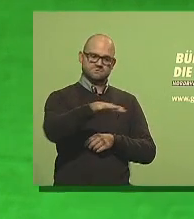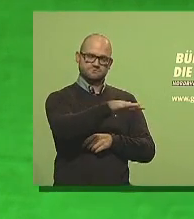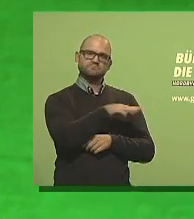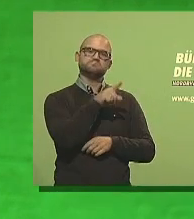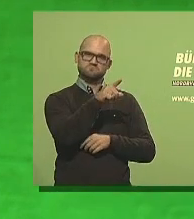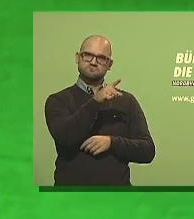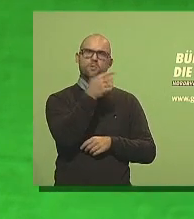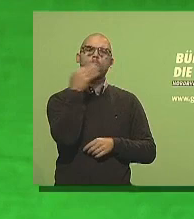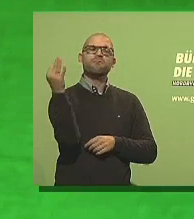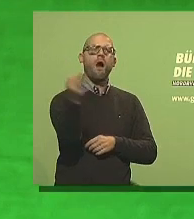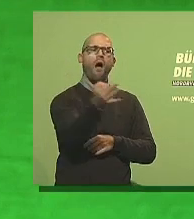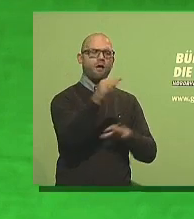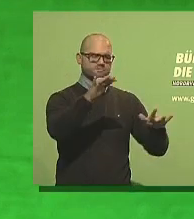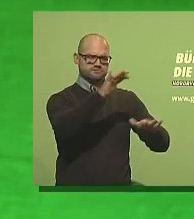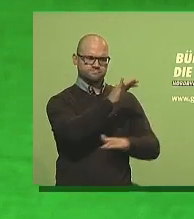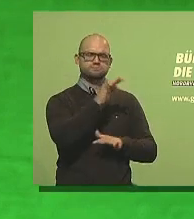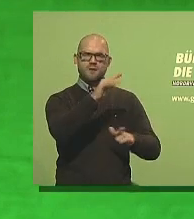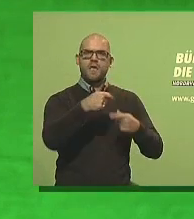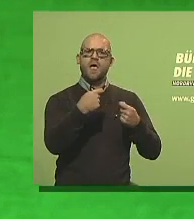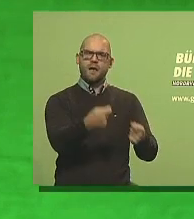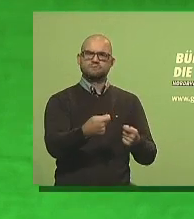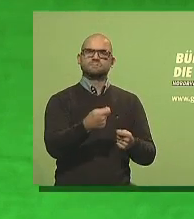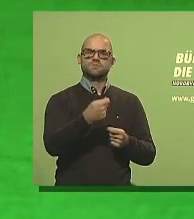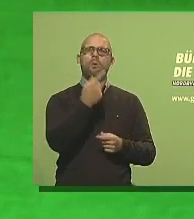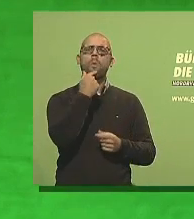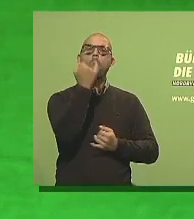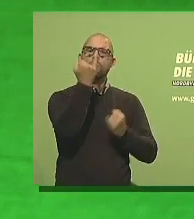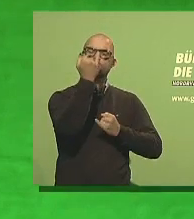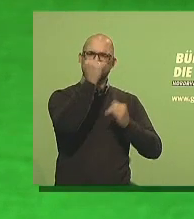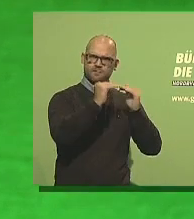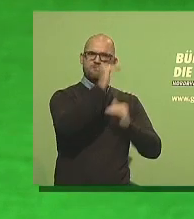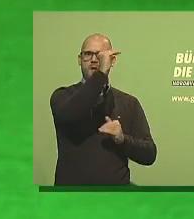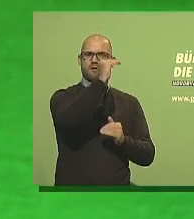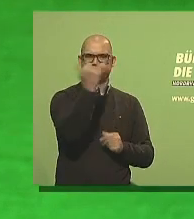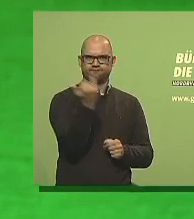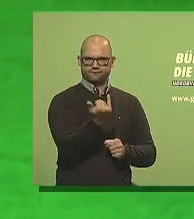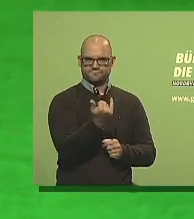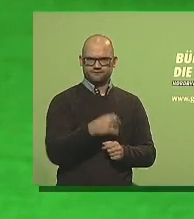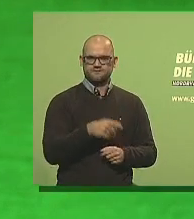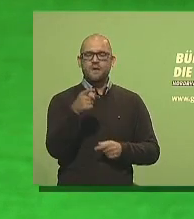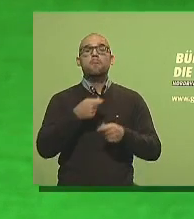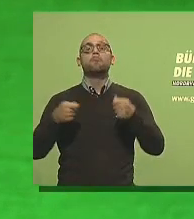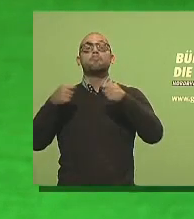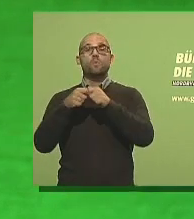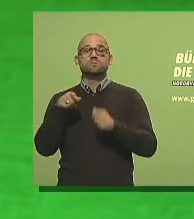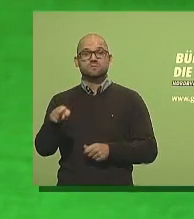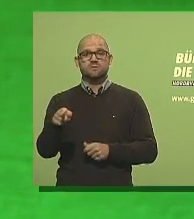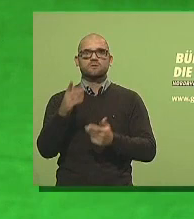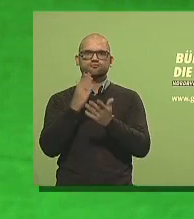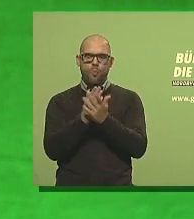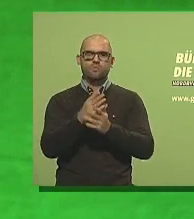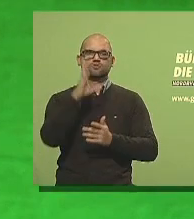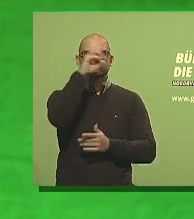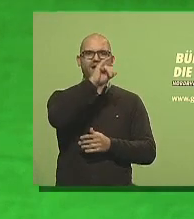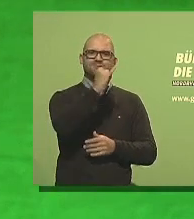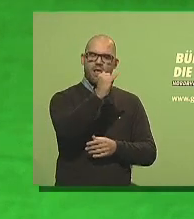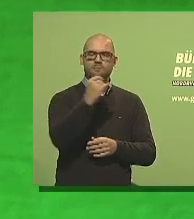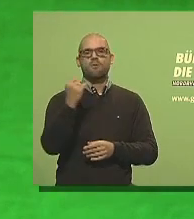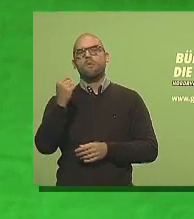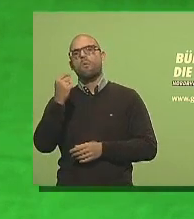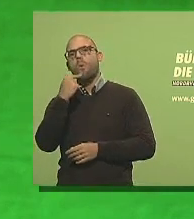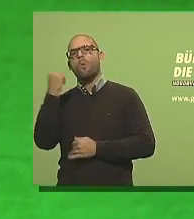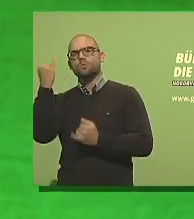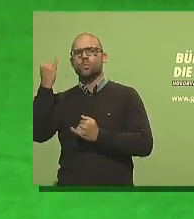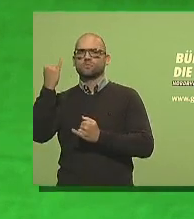rot-grüne Mehrheit. Im Bund liegt rot-grün gleich auf mit schwarz-gelb. Das